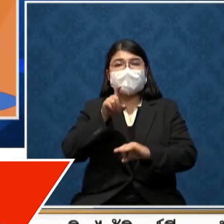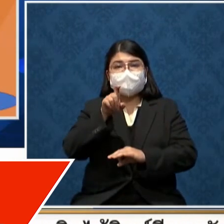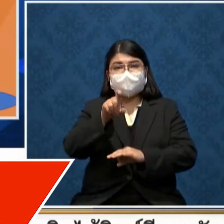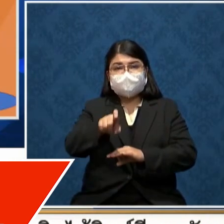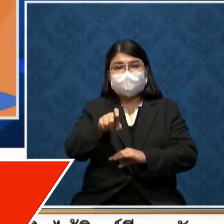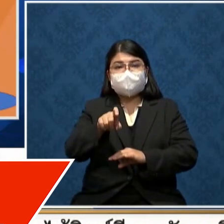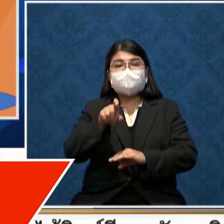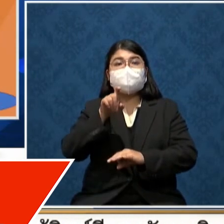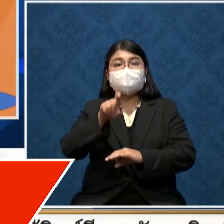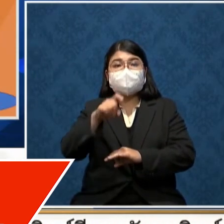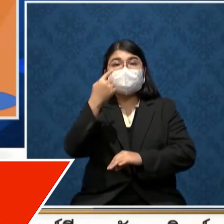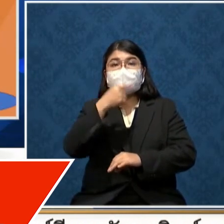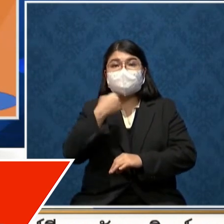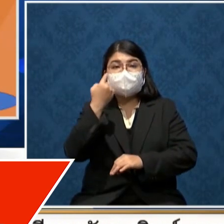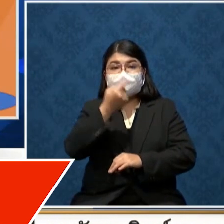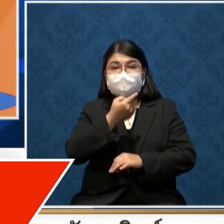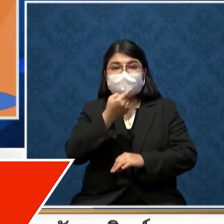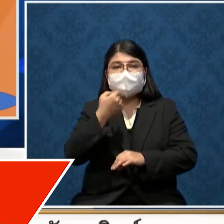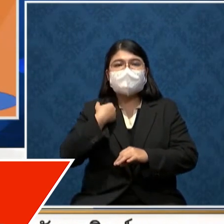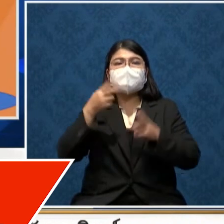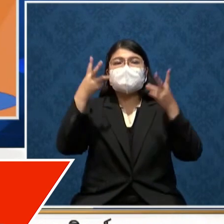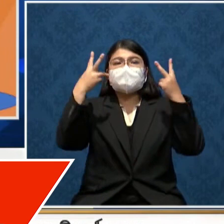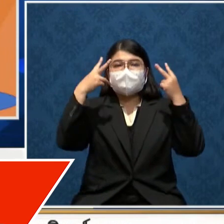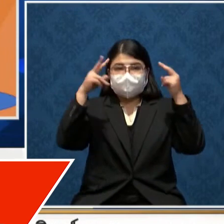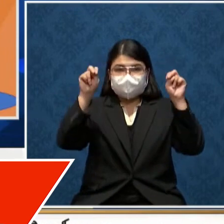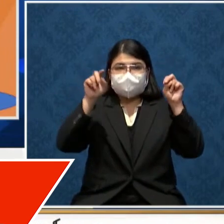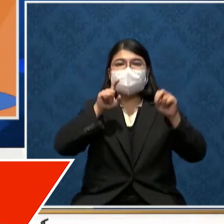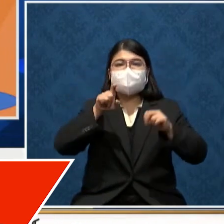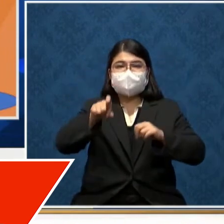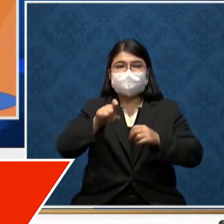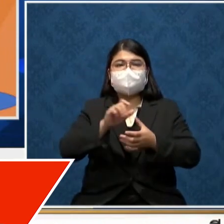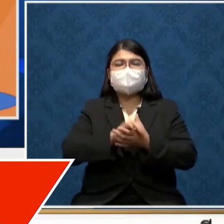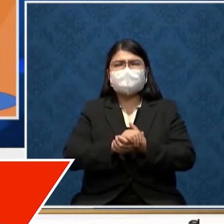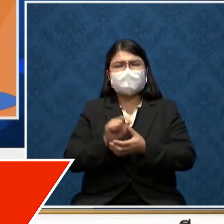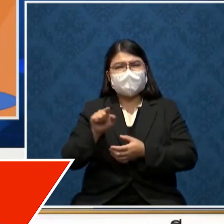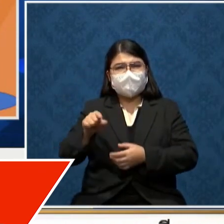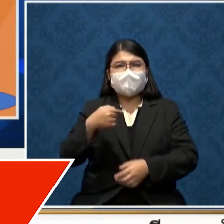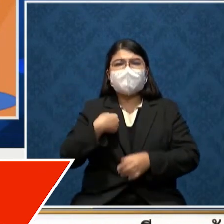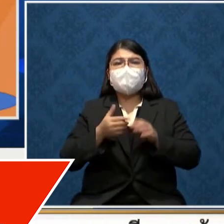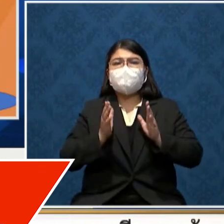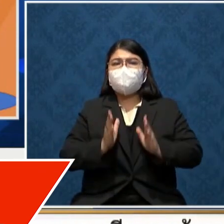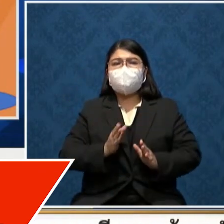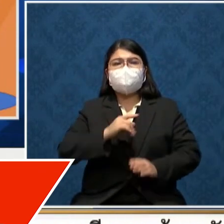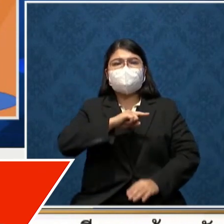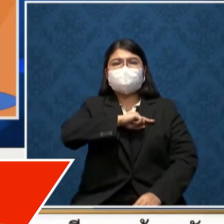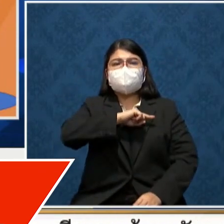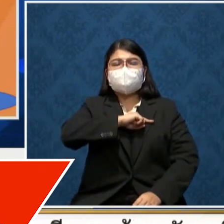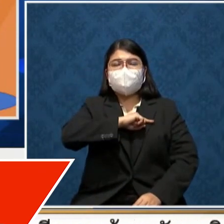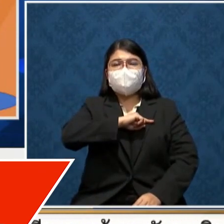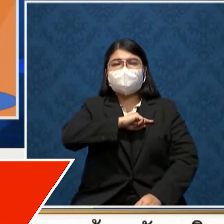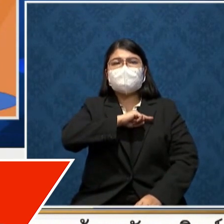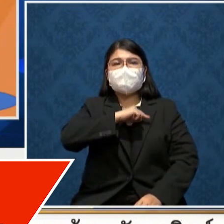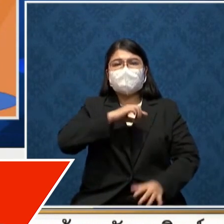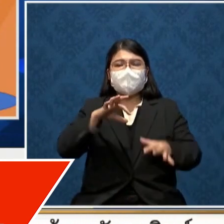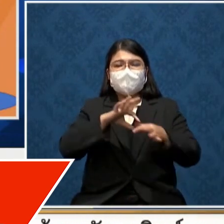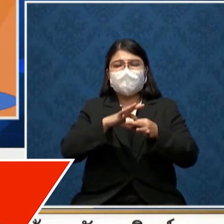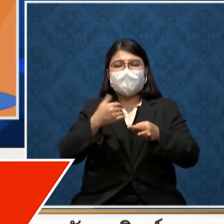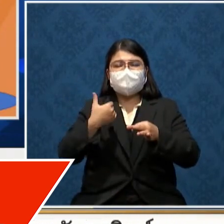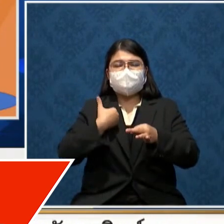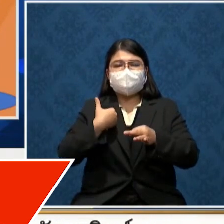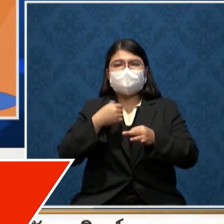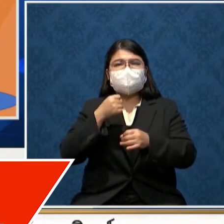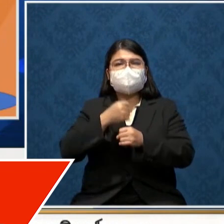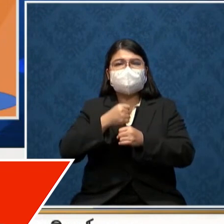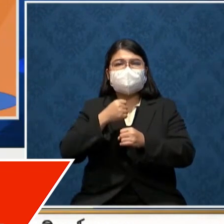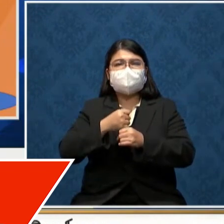นายกรัฐมนตรีซึ่งมีหน้าที่รับผิดชอบดูแลสำนักงบประมาณน